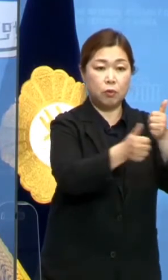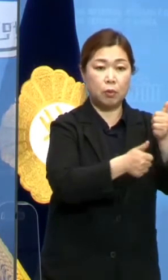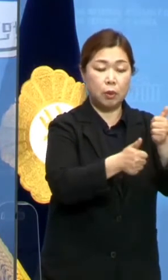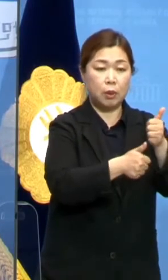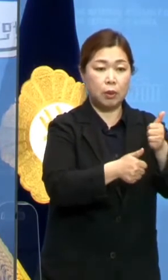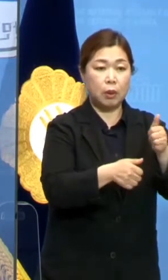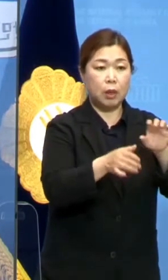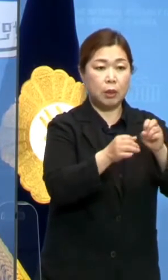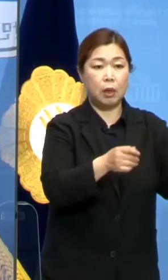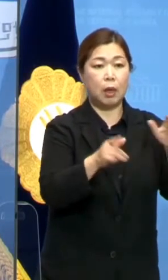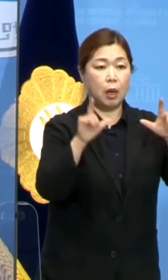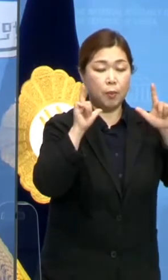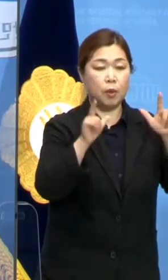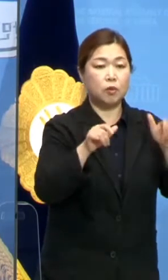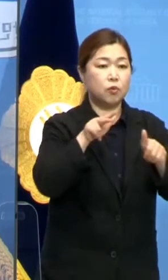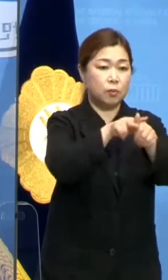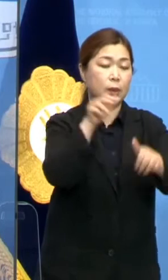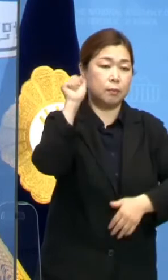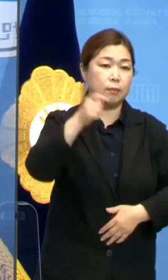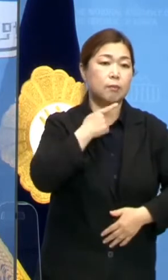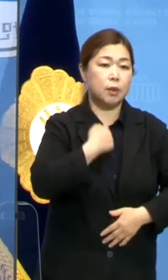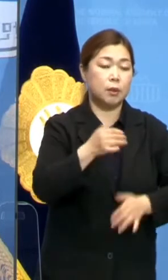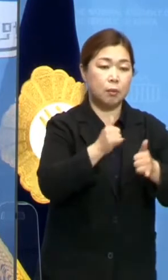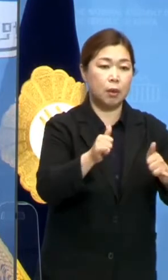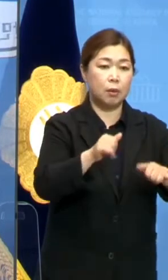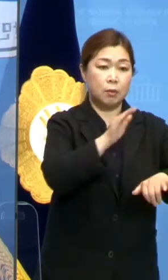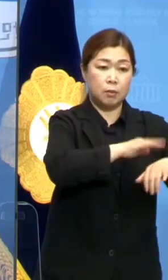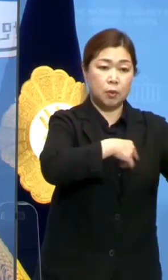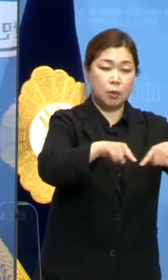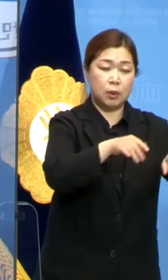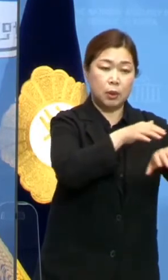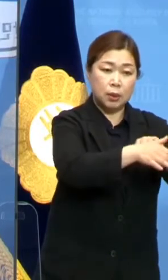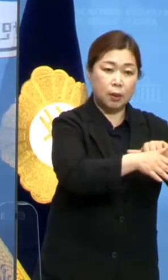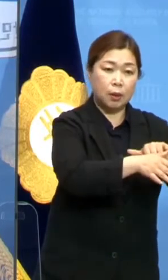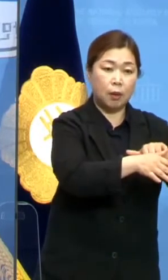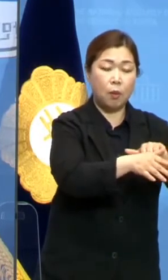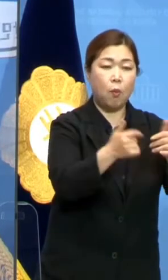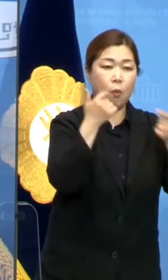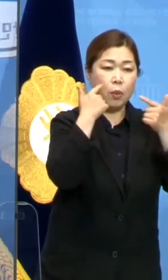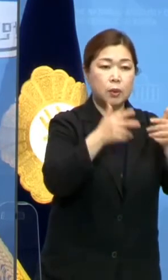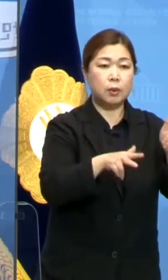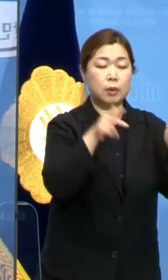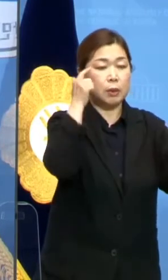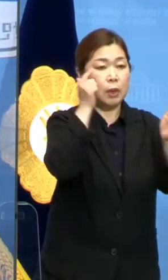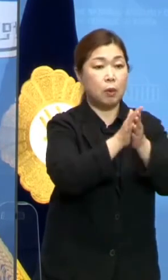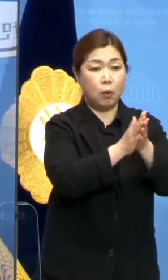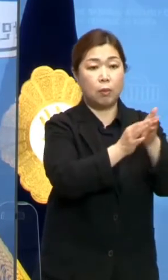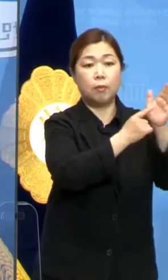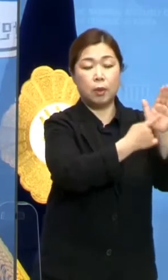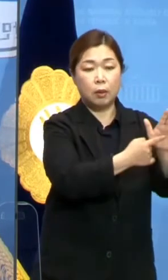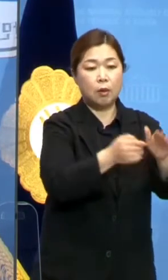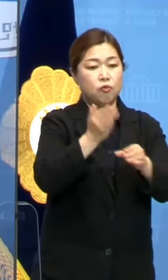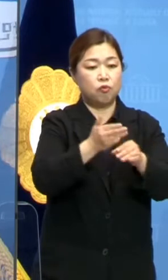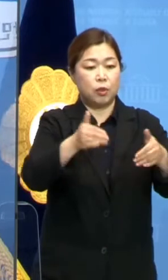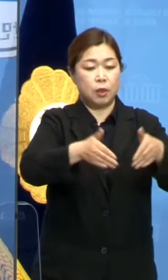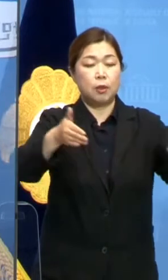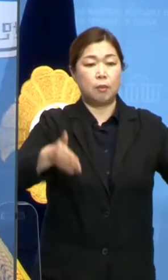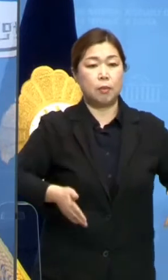야당 간판으로 출마 경험이 있어 정파색을 대놓고 드러낸 후보에게는 찬성 투표를 하고 중립지대에